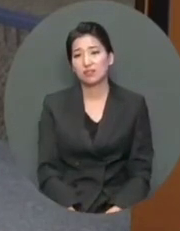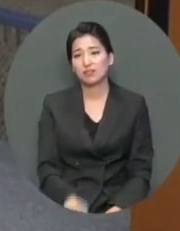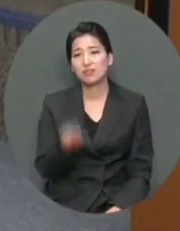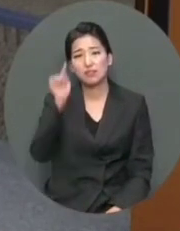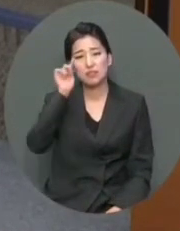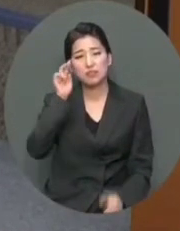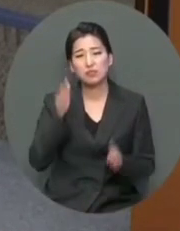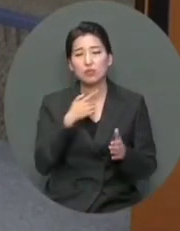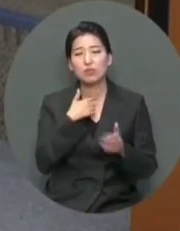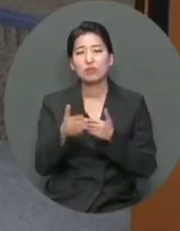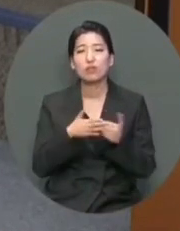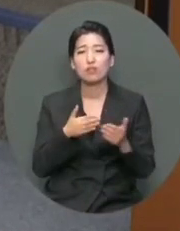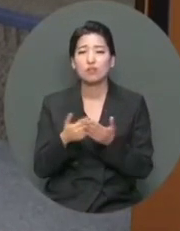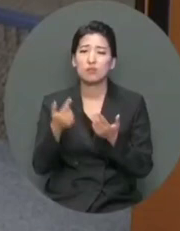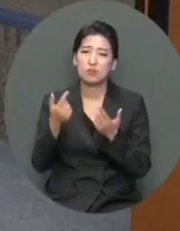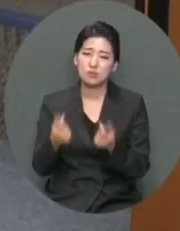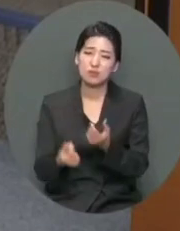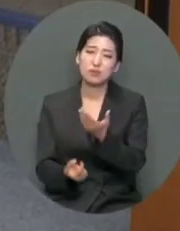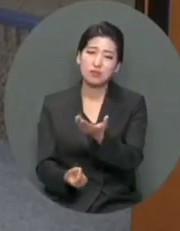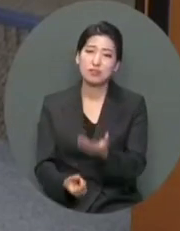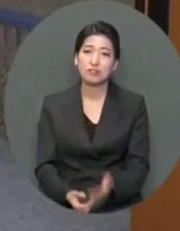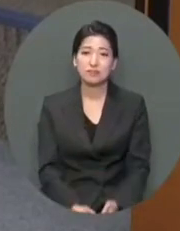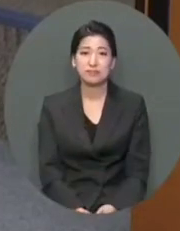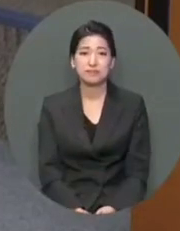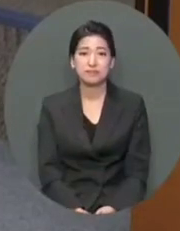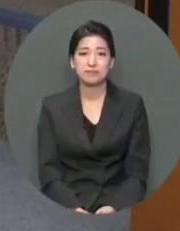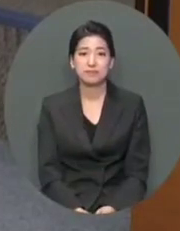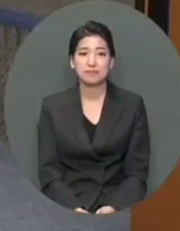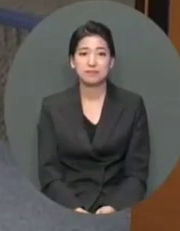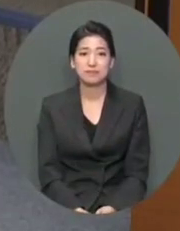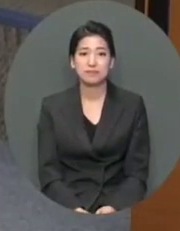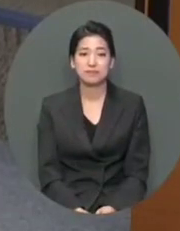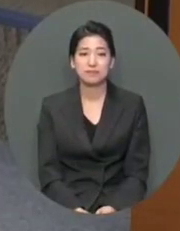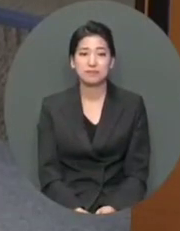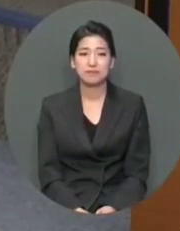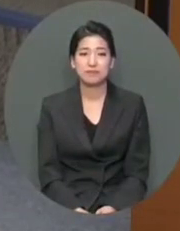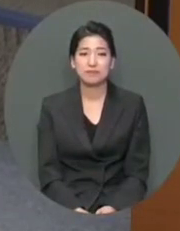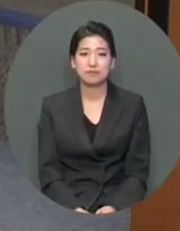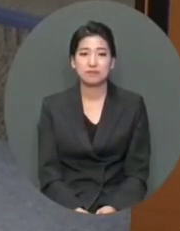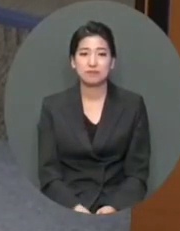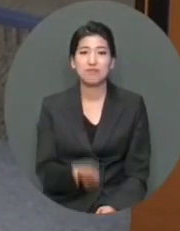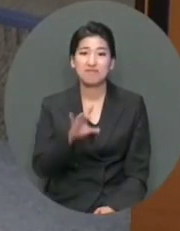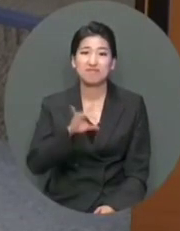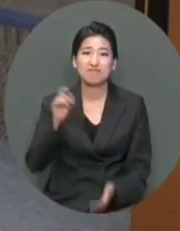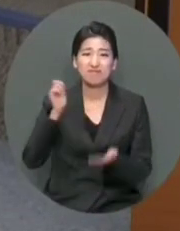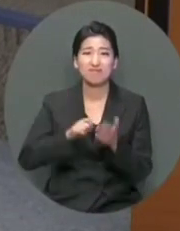생각해 주셨으면 좋겠습니다. 우리는 입증 책임이라는 것으로 어떤 때는